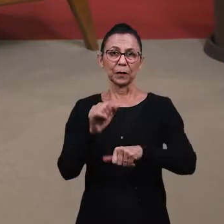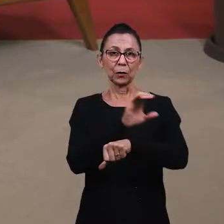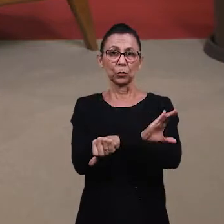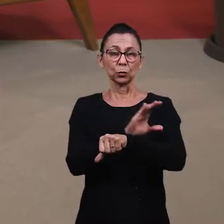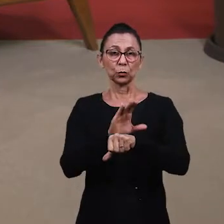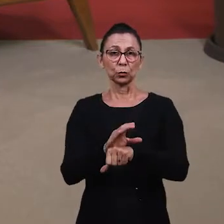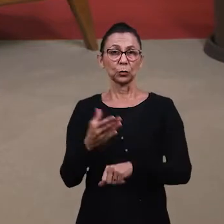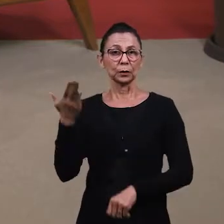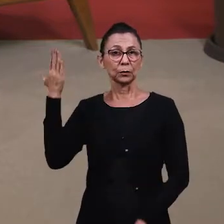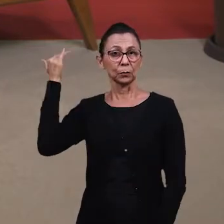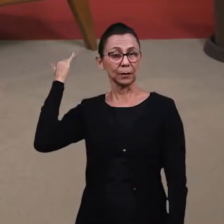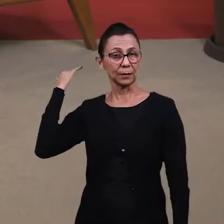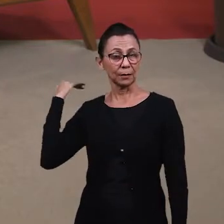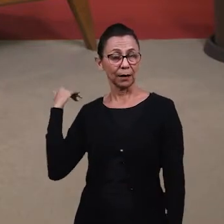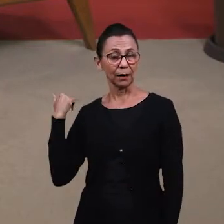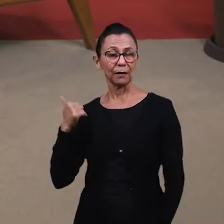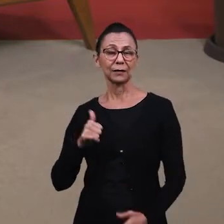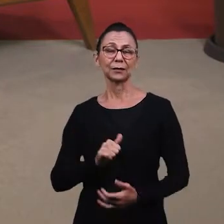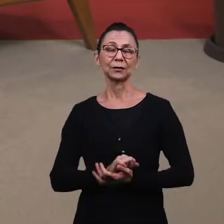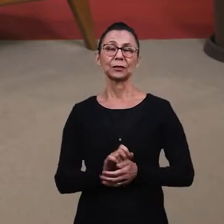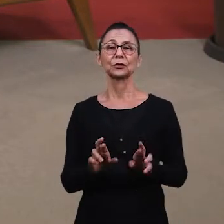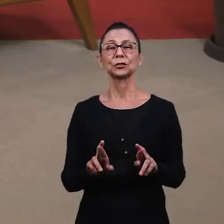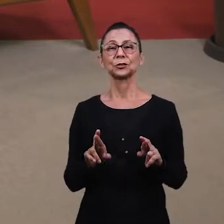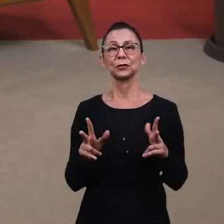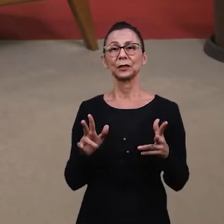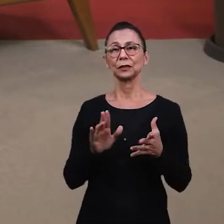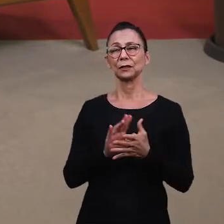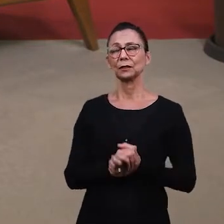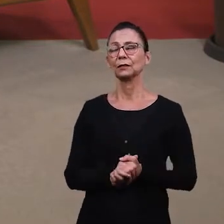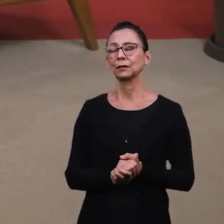les noces, il parle sur une fête de mariage,